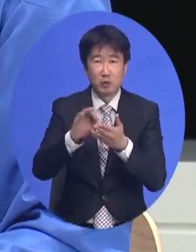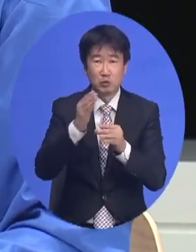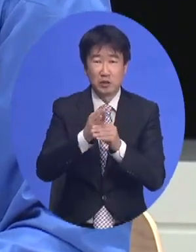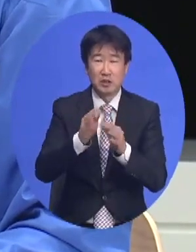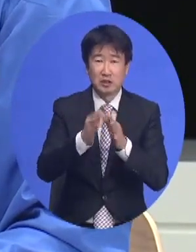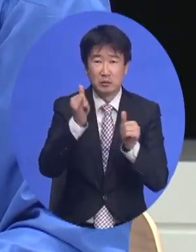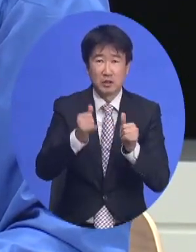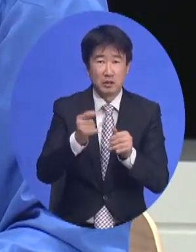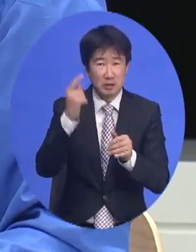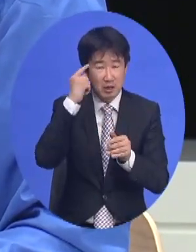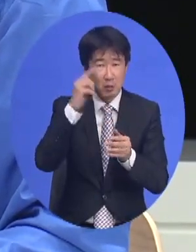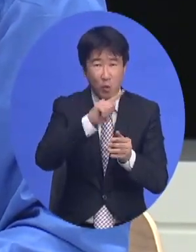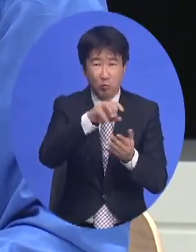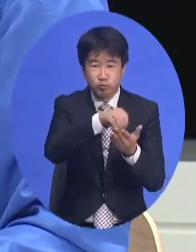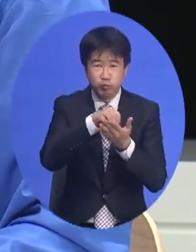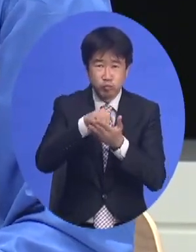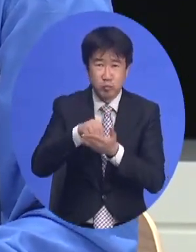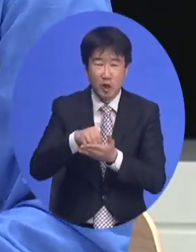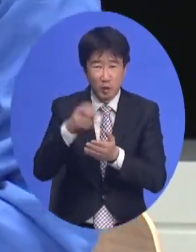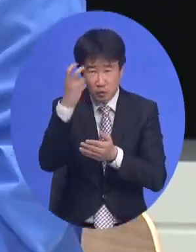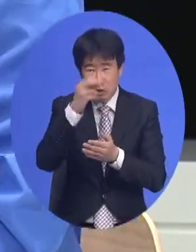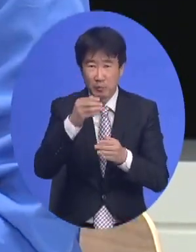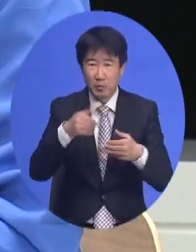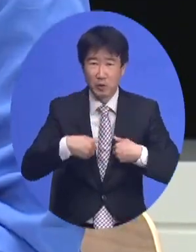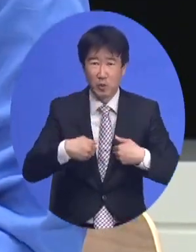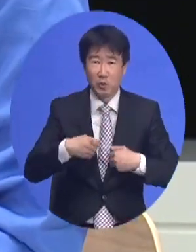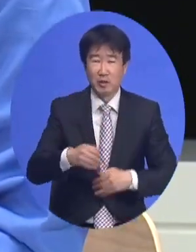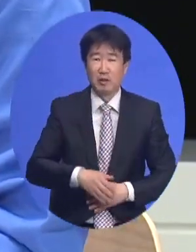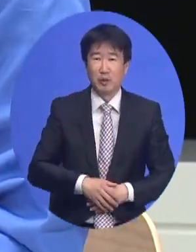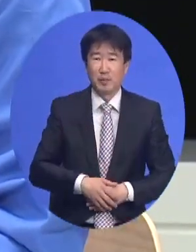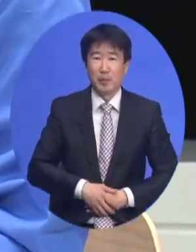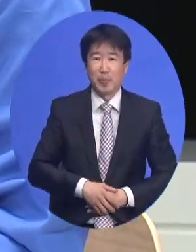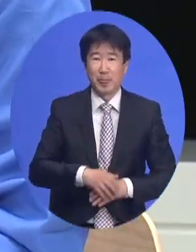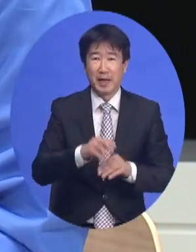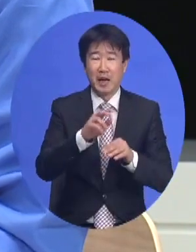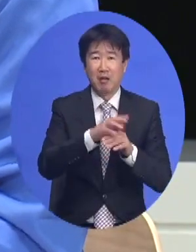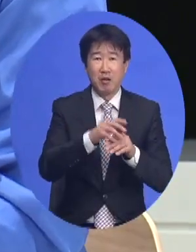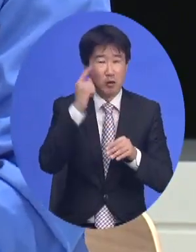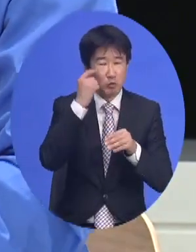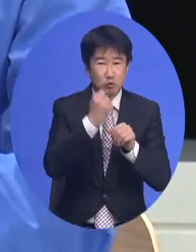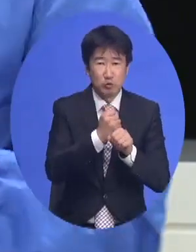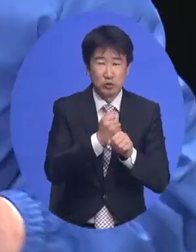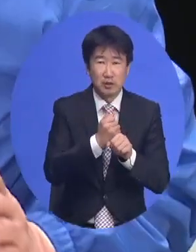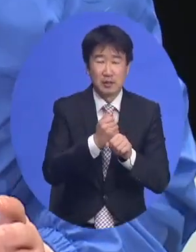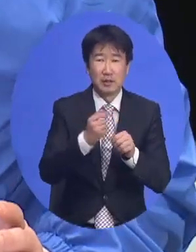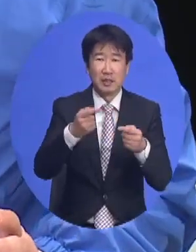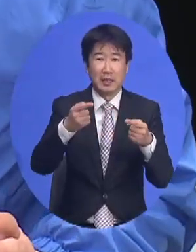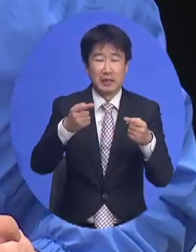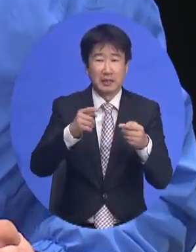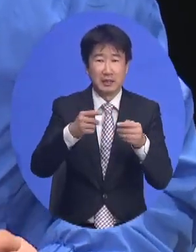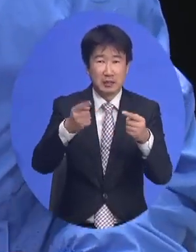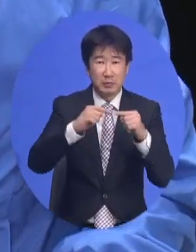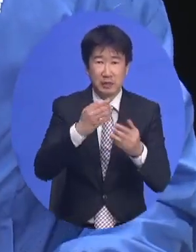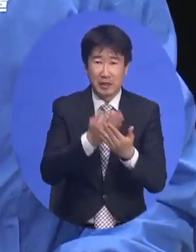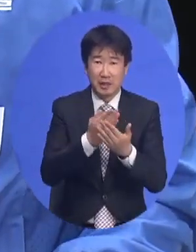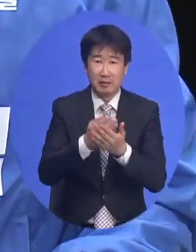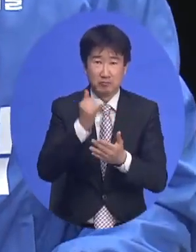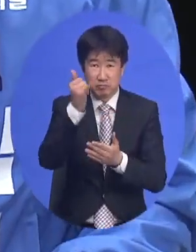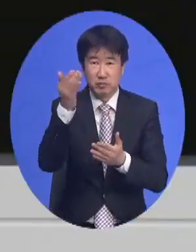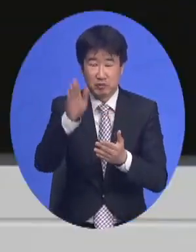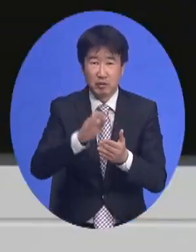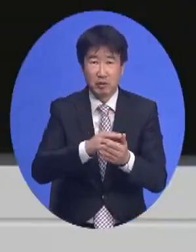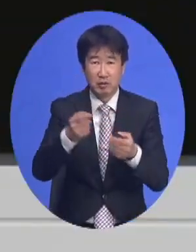수렴, 당연히 건강은 조사해야죠. 기울어진 운동장이라고 주장하시고 참여 자체를 거부하셨어요.